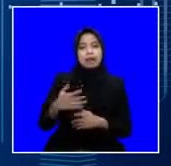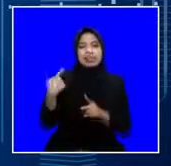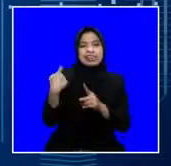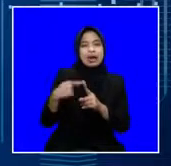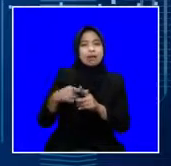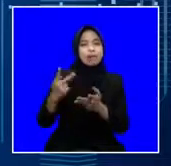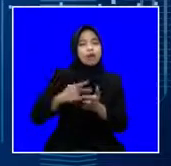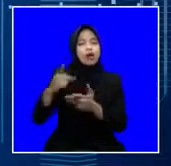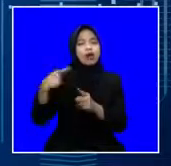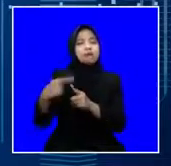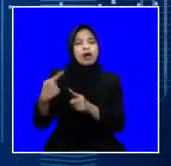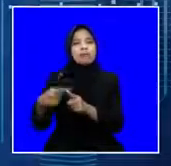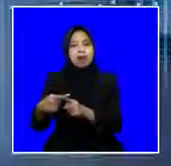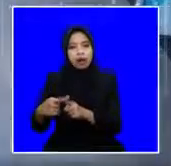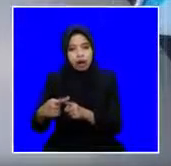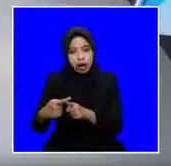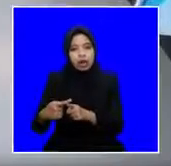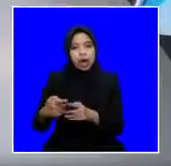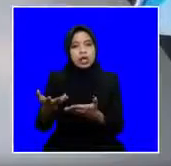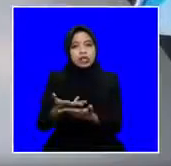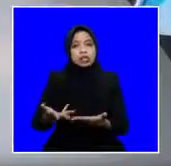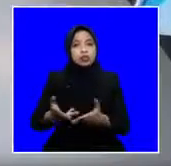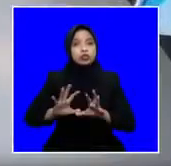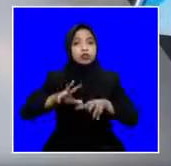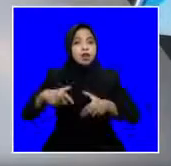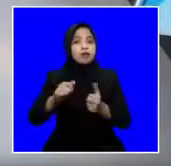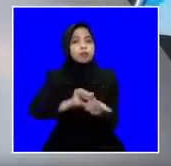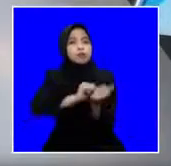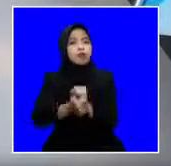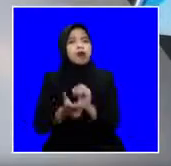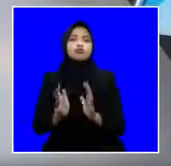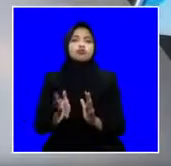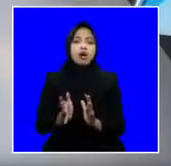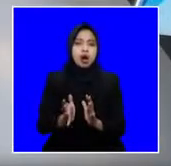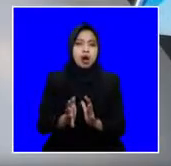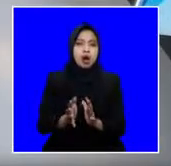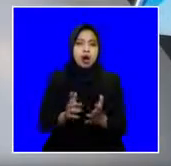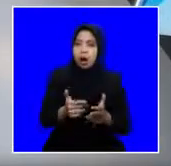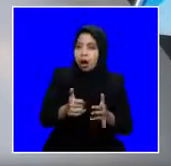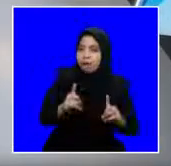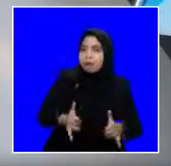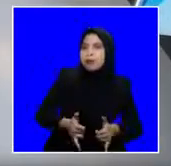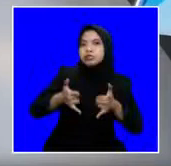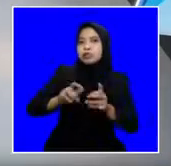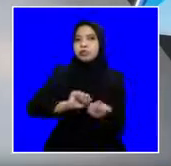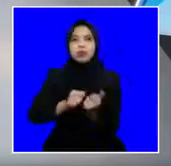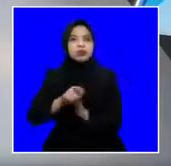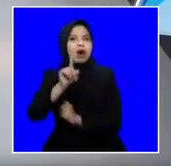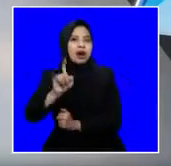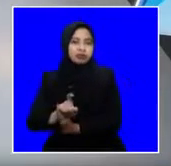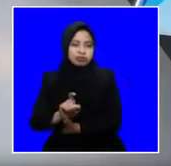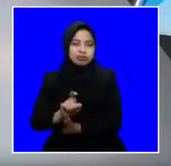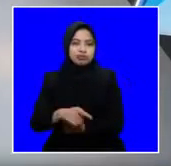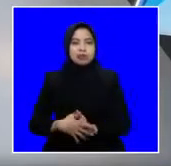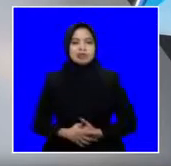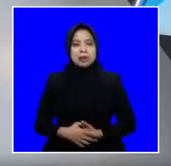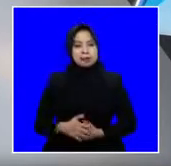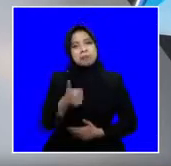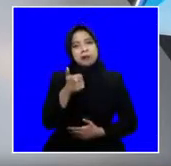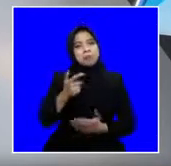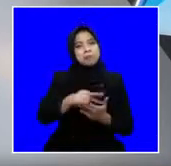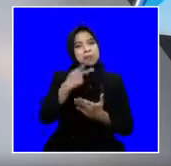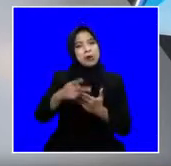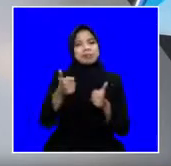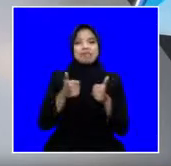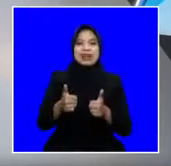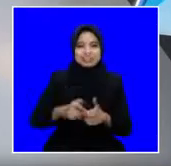ini terjadi. Karena ekosistem dunia sudah berubah, jadinya beasiswa pun harus berubah. Dan makanya kami menyambut baik.